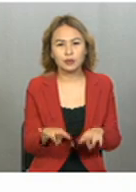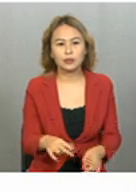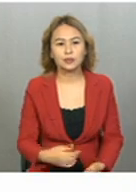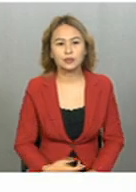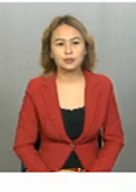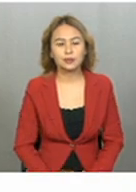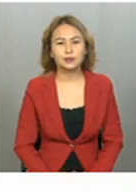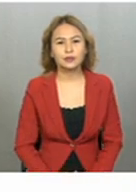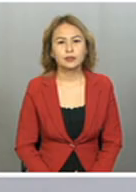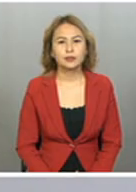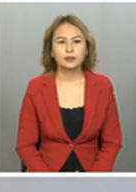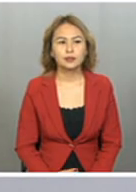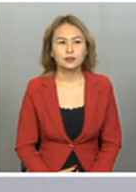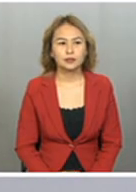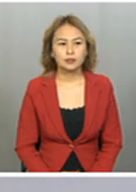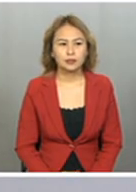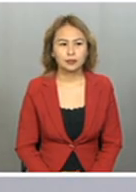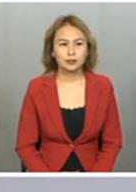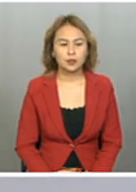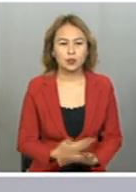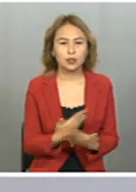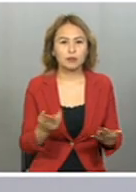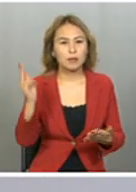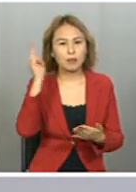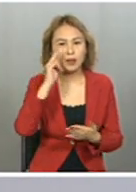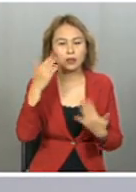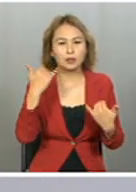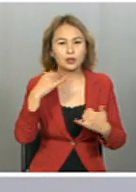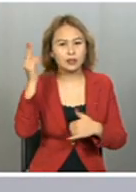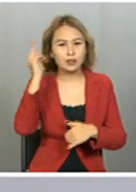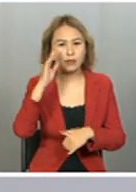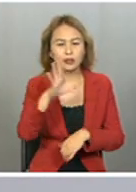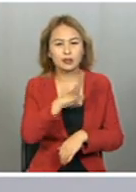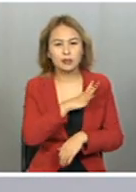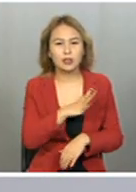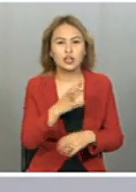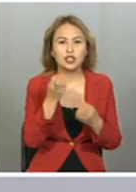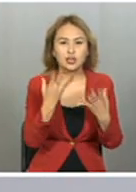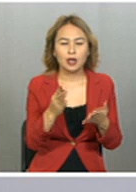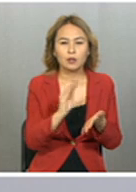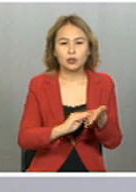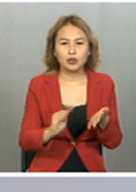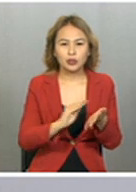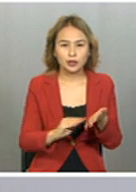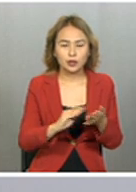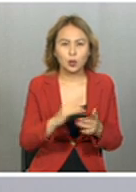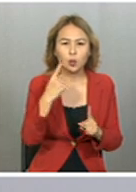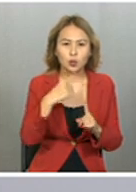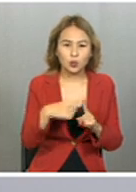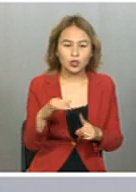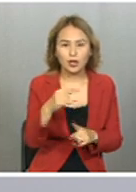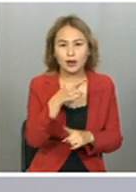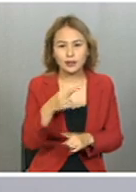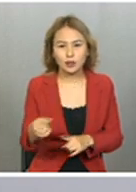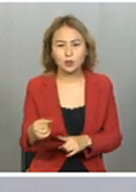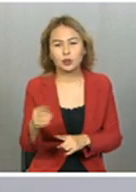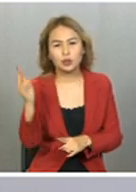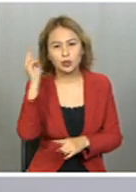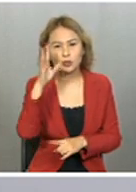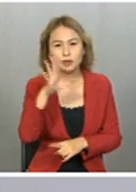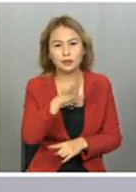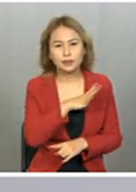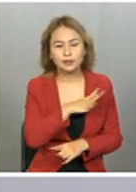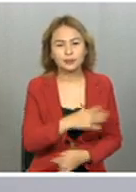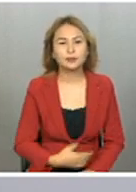бөлігі қалды. Осымен балалар, бүгінгі сабақта біз жай бөлшектерді қосуды және азайтуды үйрендік.